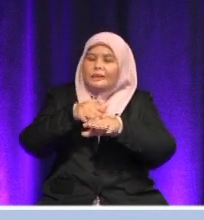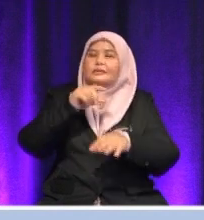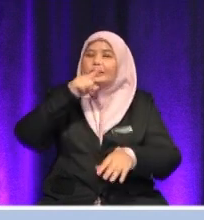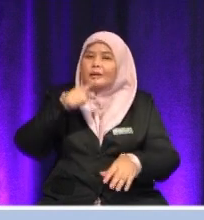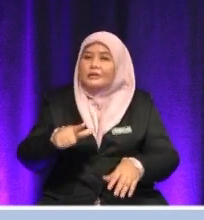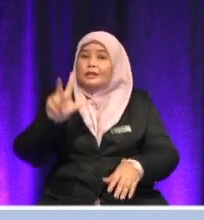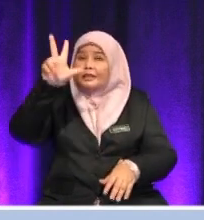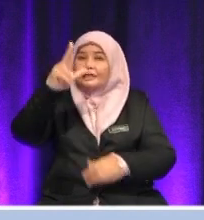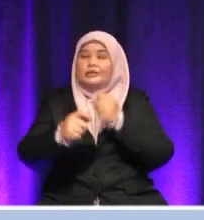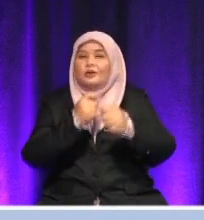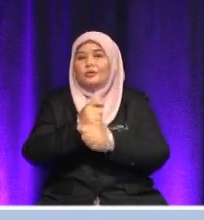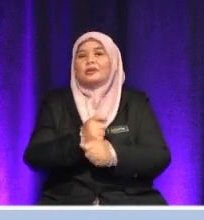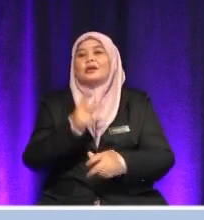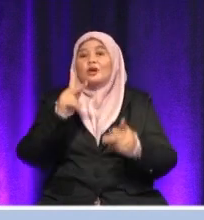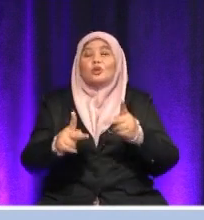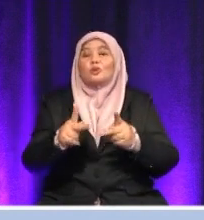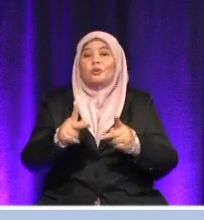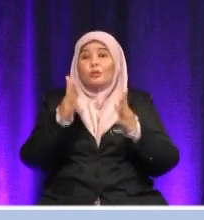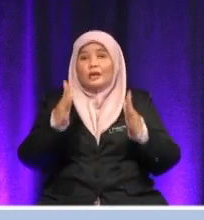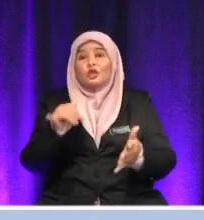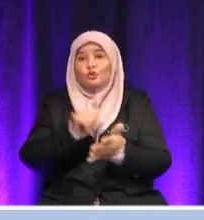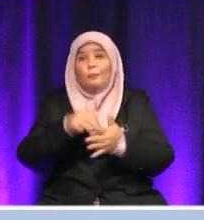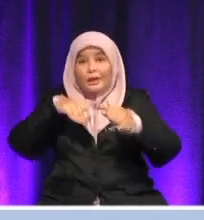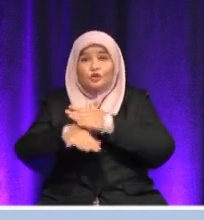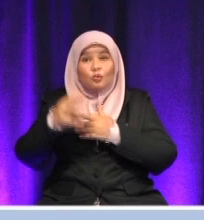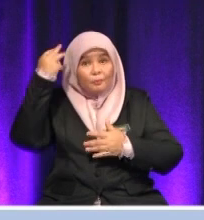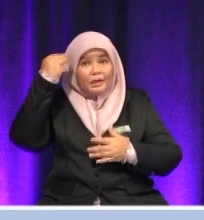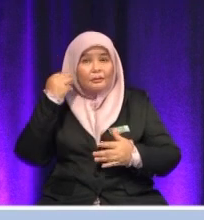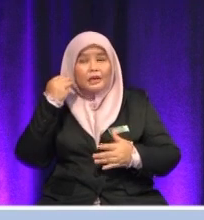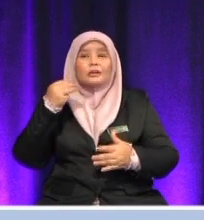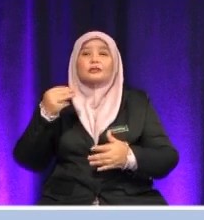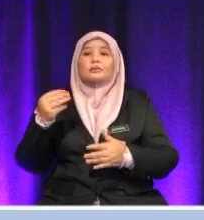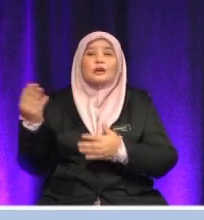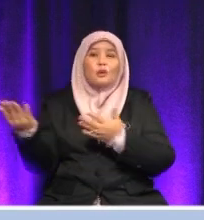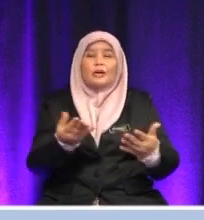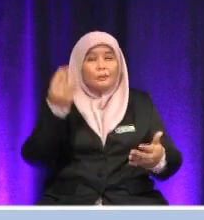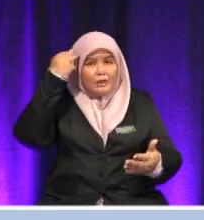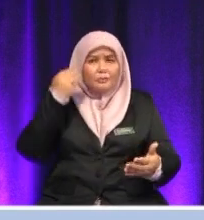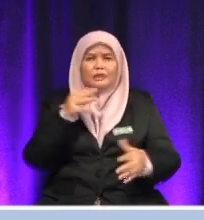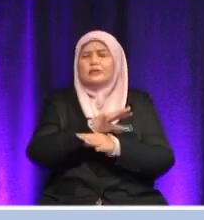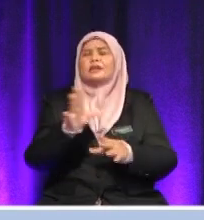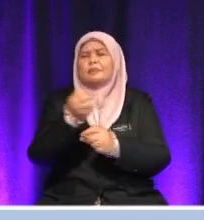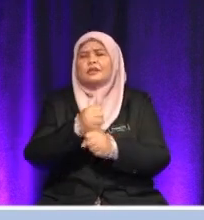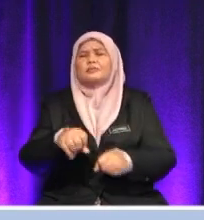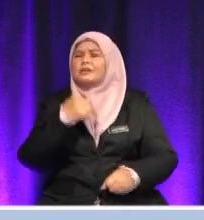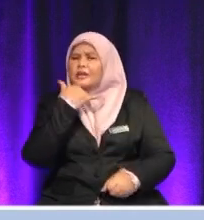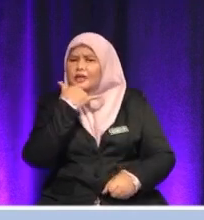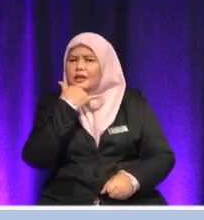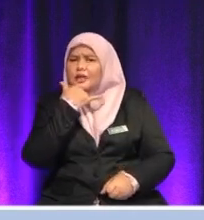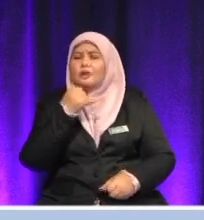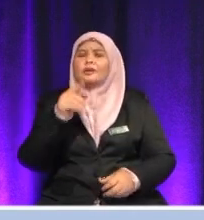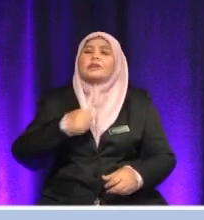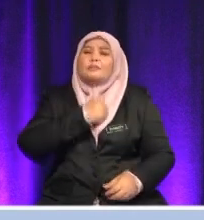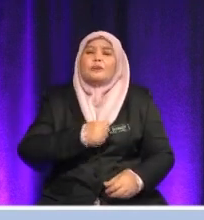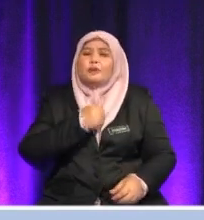Jadi kalau pelaku tersebut masuk mahkamah, dihadapkan dalam mahkamah dan didapati bersalah, kalau dia nak minta